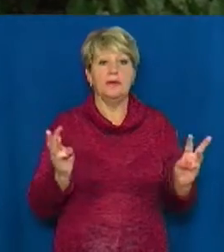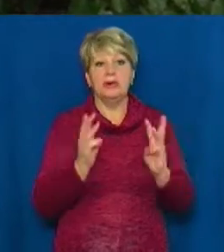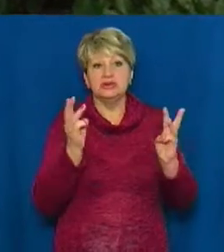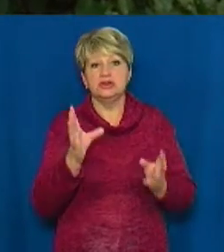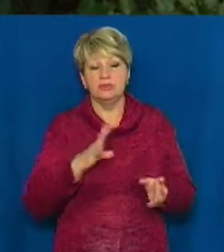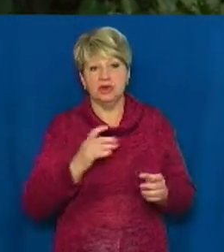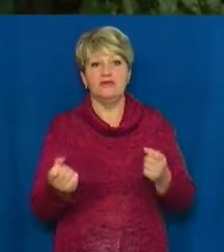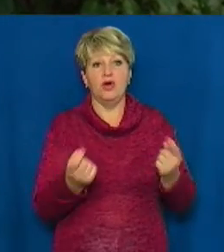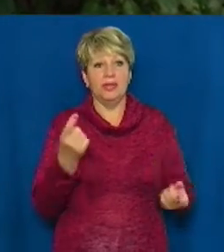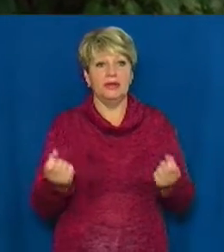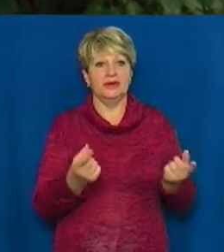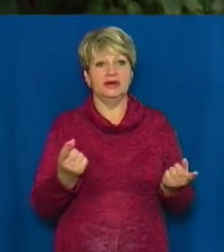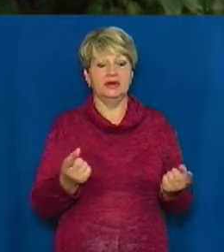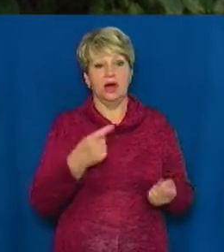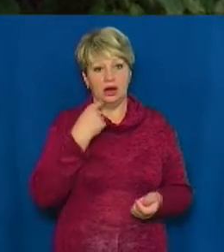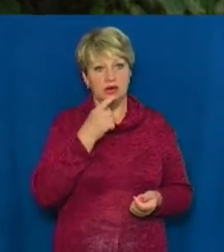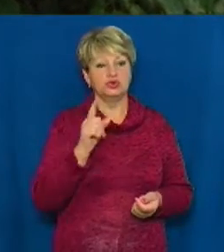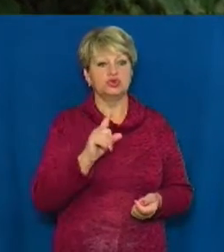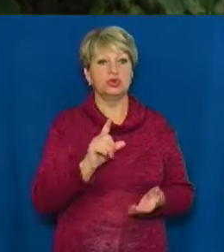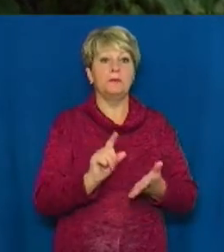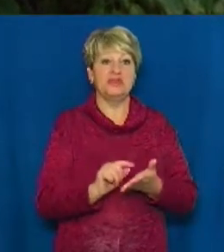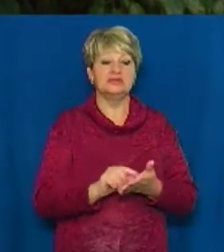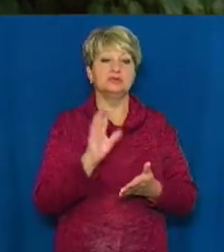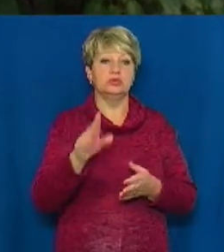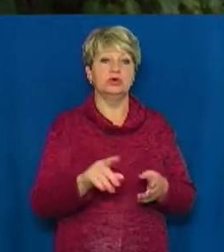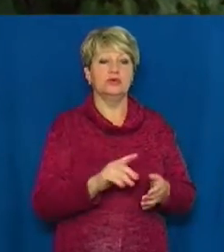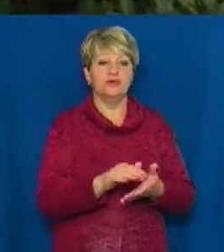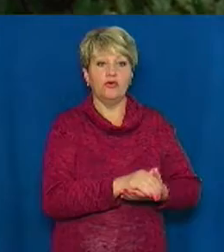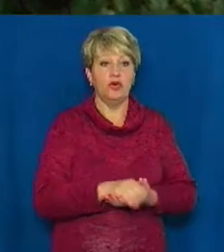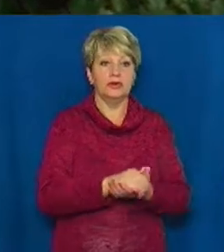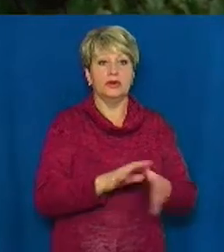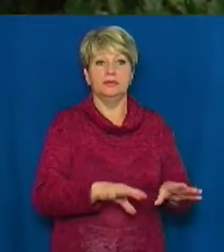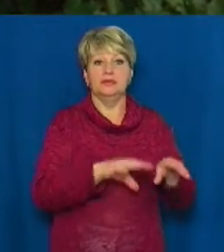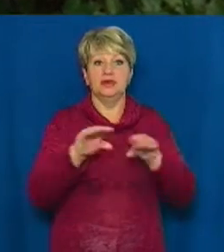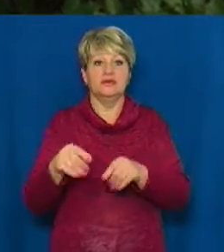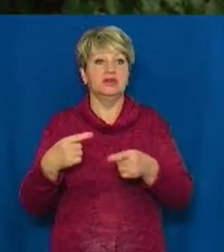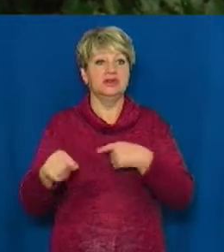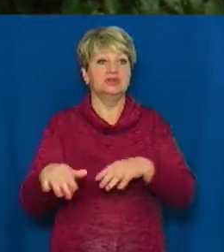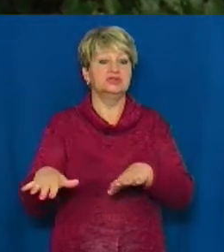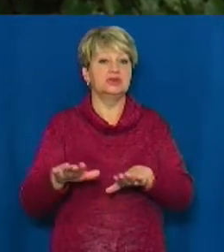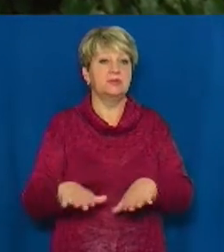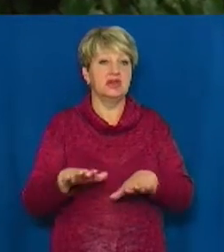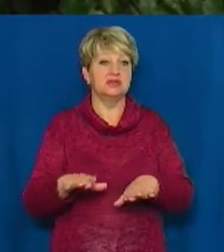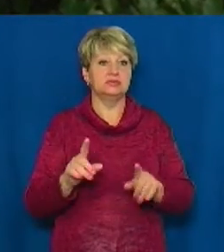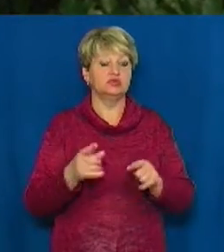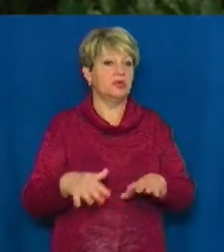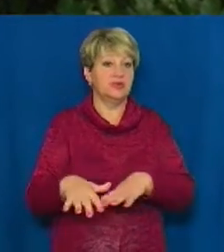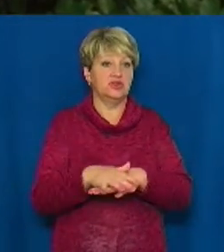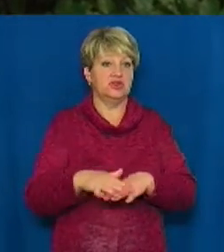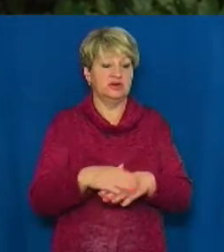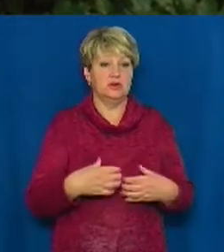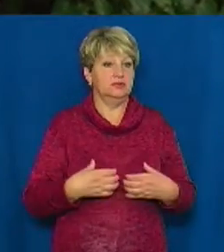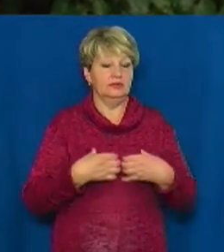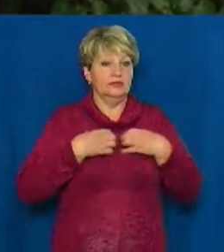там, кажуть, що пенсійний буде переїжджати в інше місце. Тому що територія занедбана і